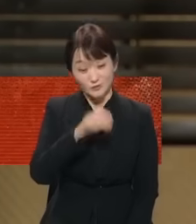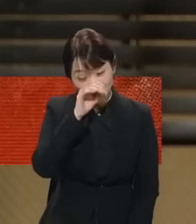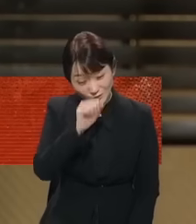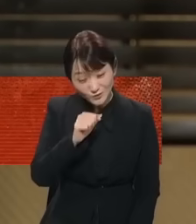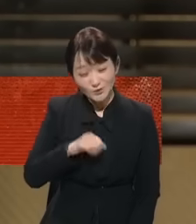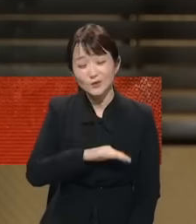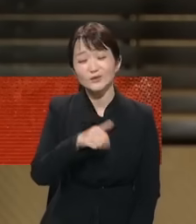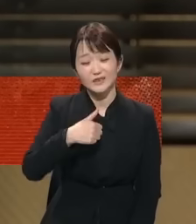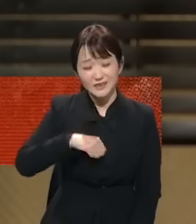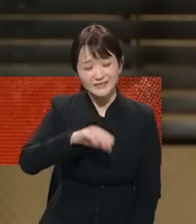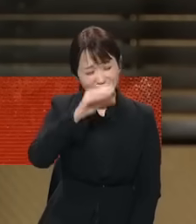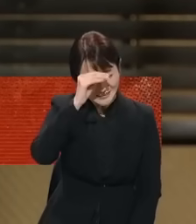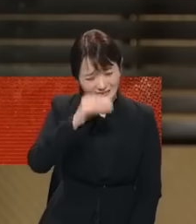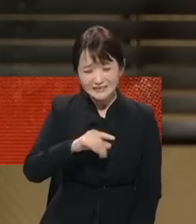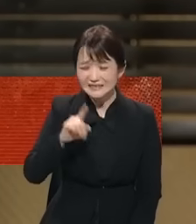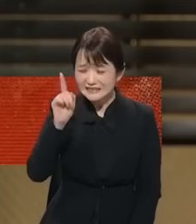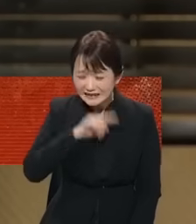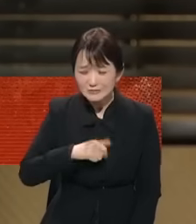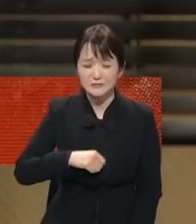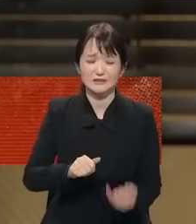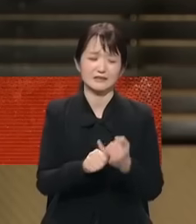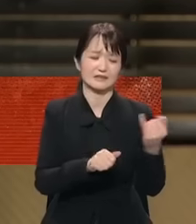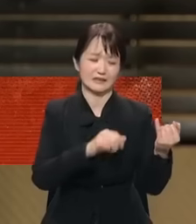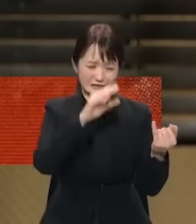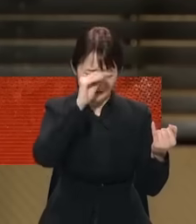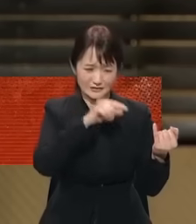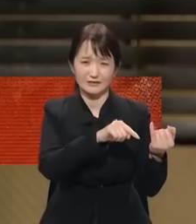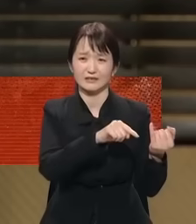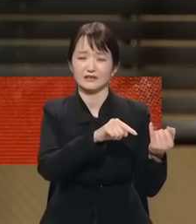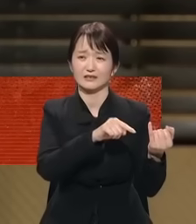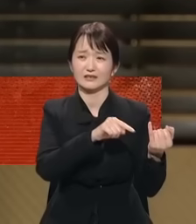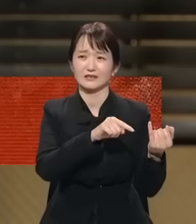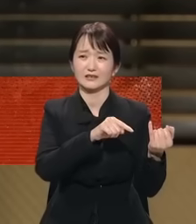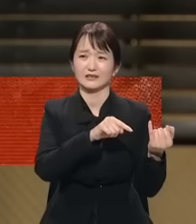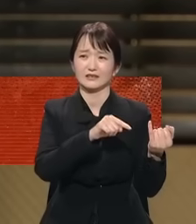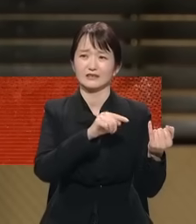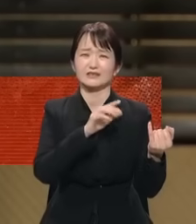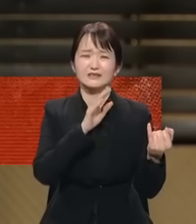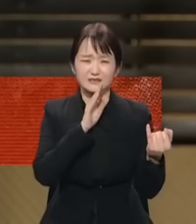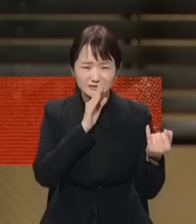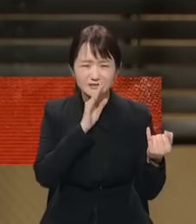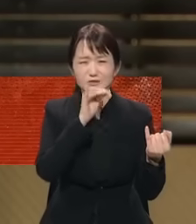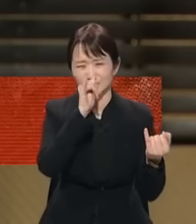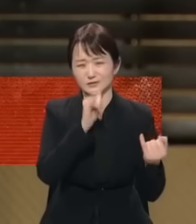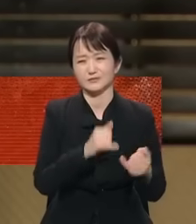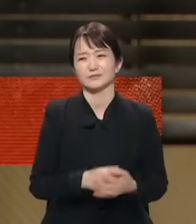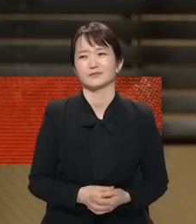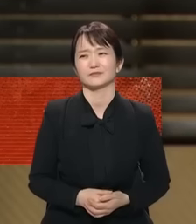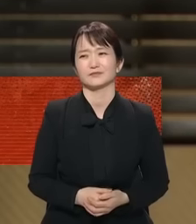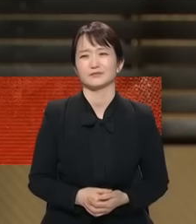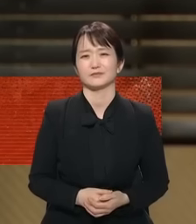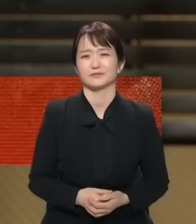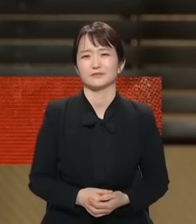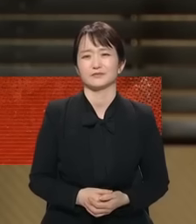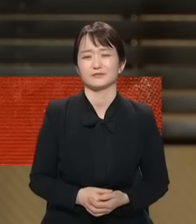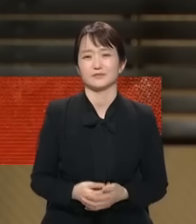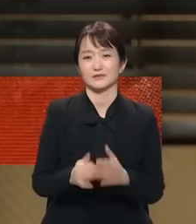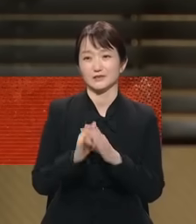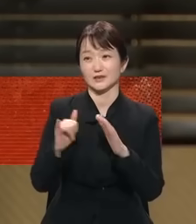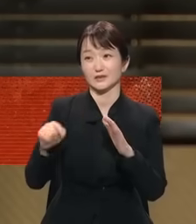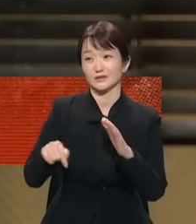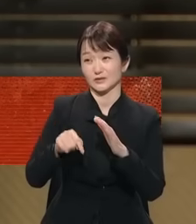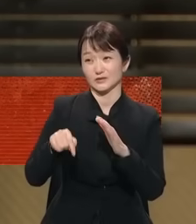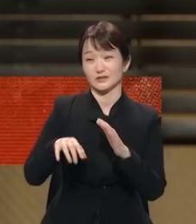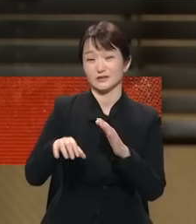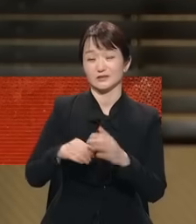우리 아들 닮았고 나쁜 건 며느리 닮았다 이런 식으로 말씀하는 분들이 실제로 계십니다. 진짜 아 있잖아요. 우리 가족분들도 그런 경우